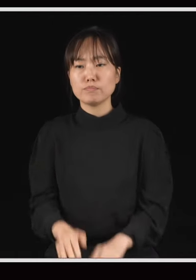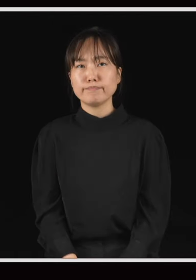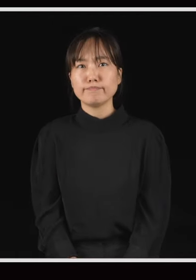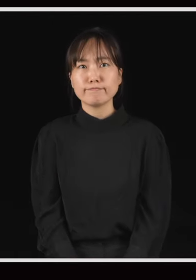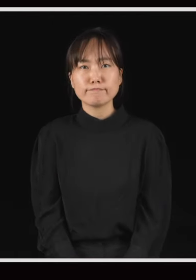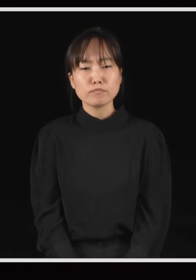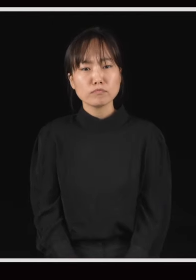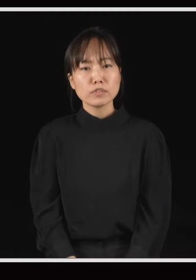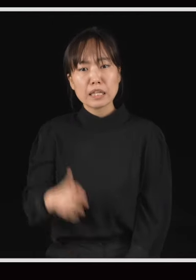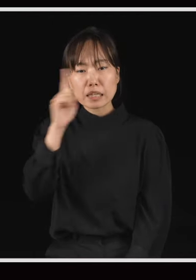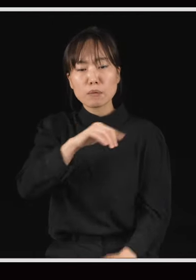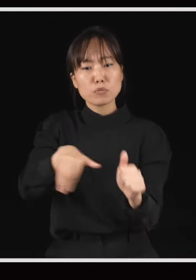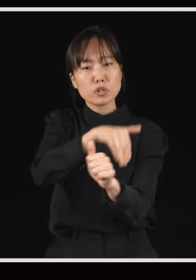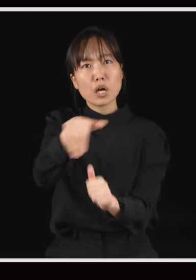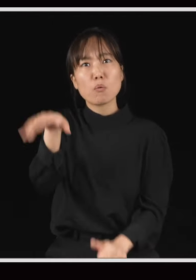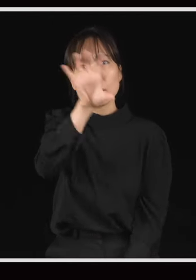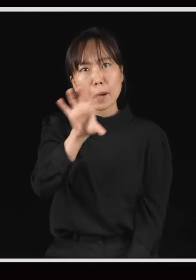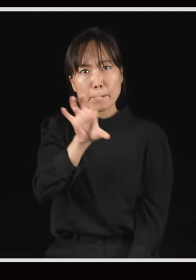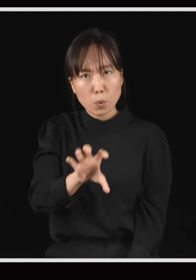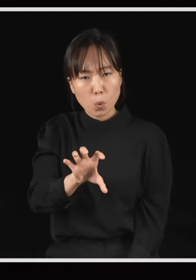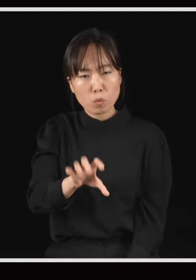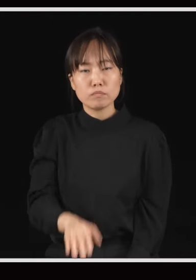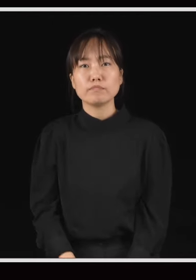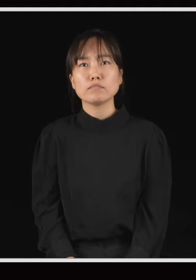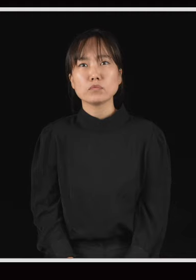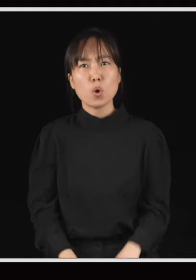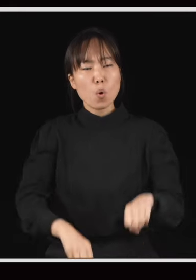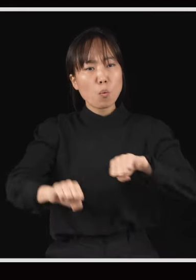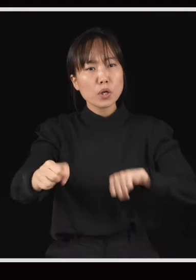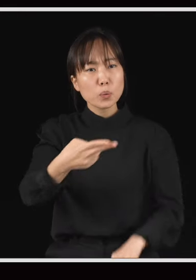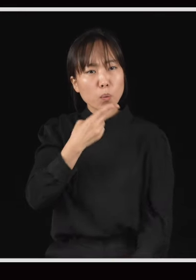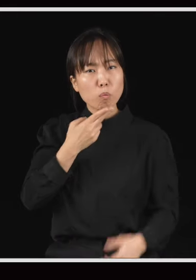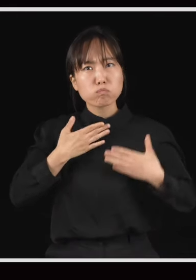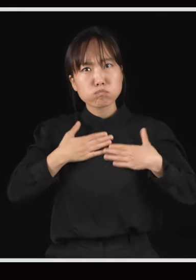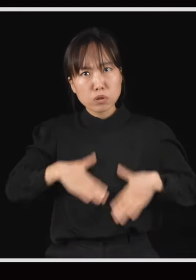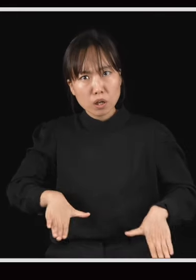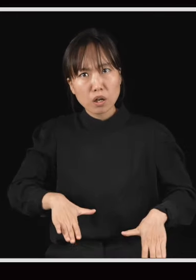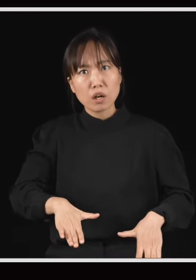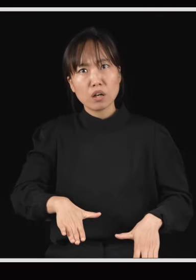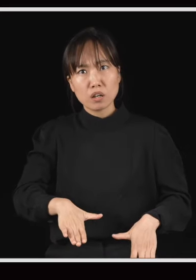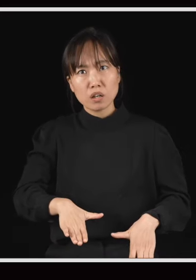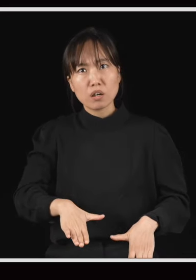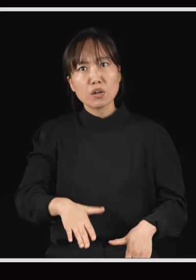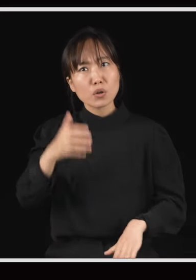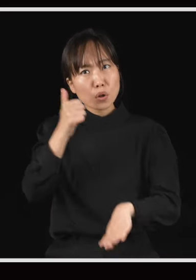싫어져요. 악순환이 생기죠. 점점 안 움직이면 움직일 힘도 없어서 안 움직이게 됩니다.